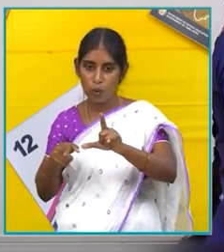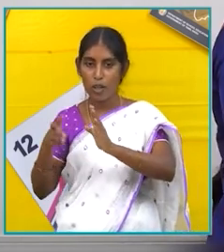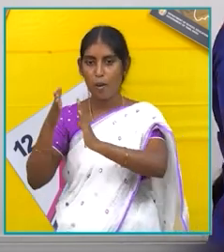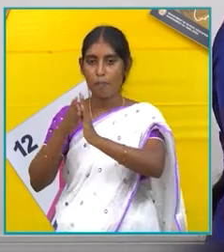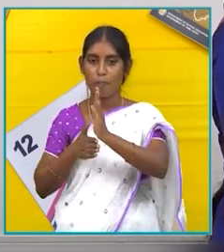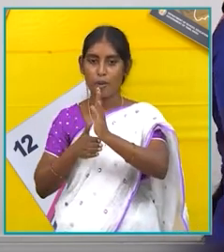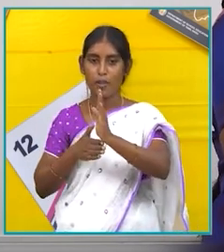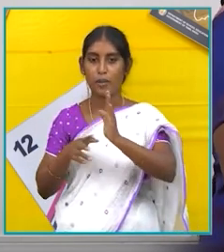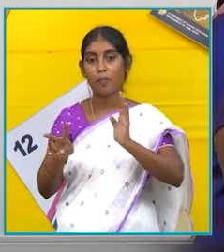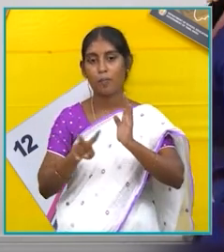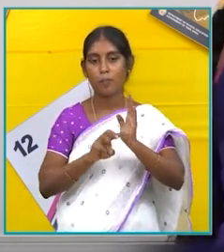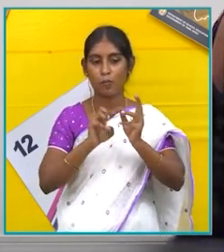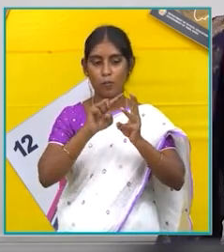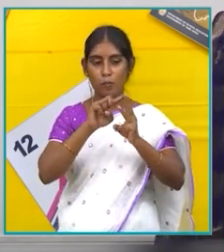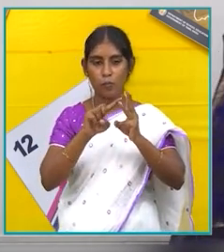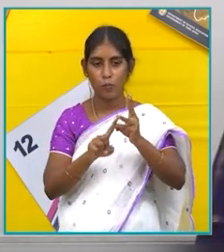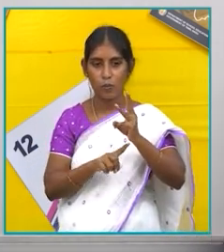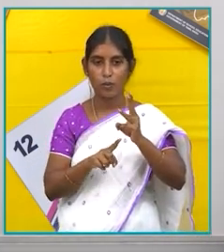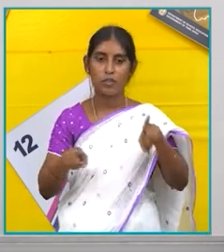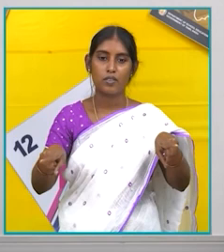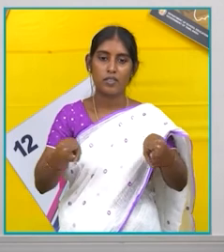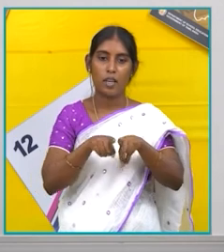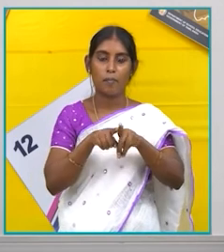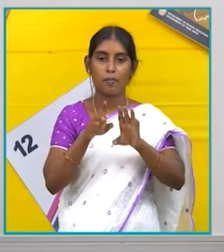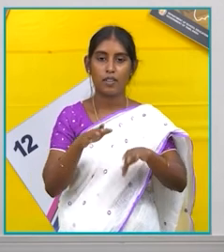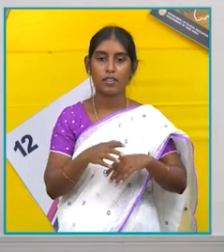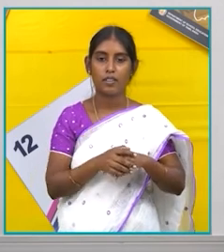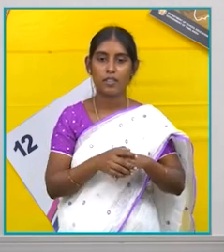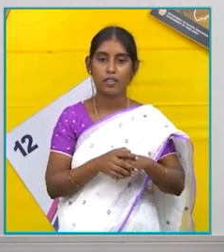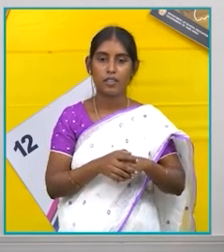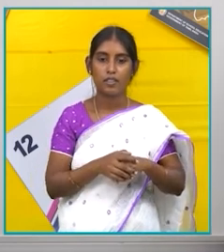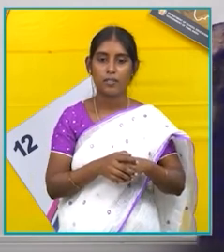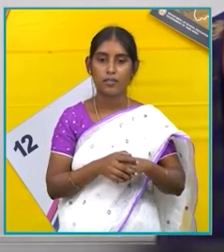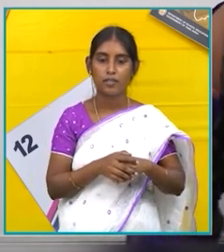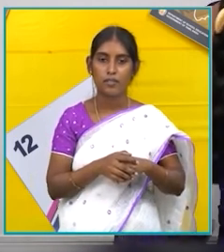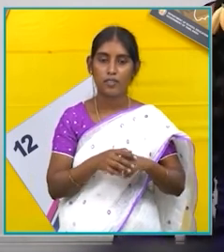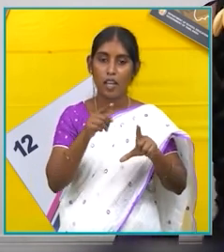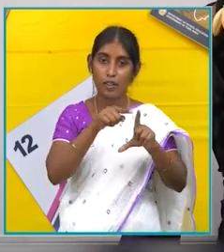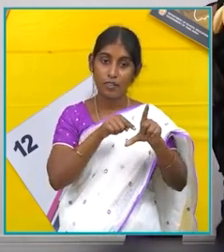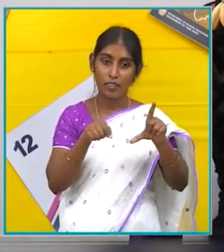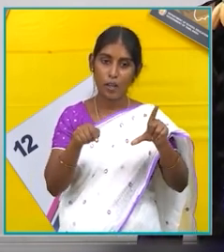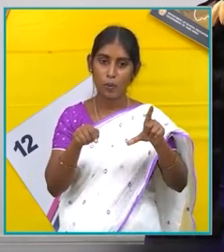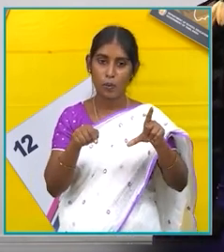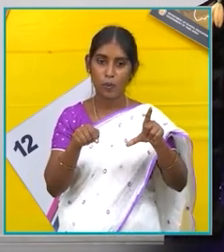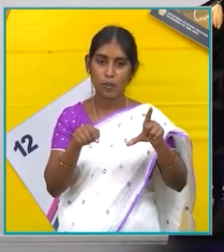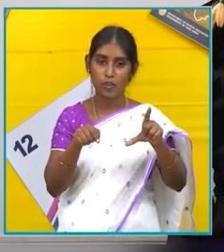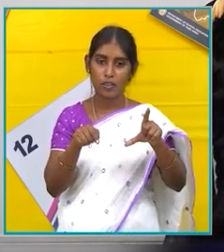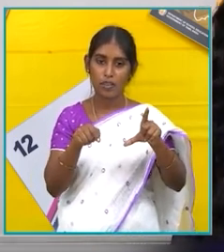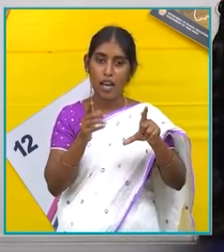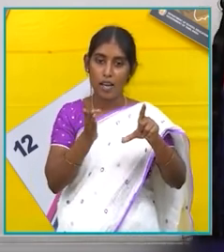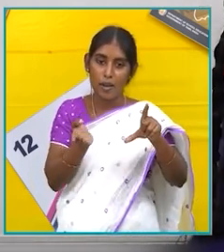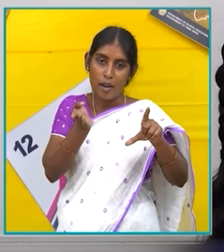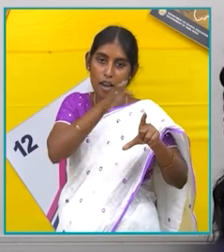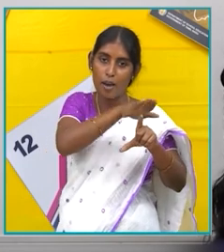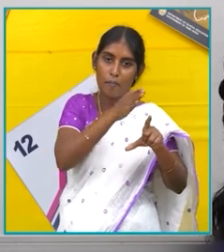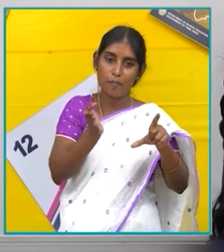செங்கோணம் இருக்கிறதுனால நம்ம என்ன விதி யூஸ் பண்ணுவோம், செங்கோணம். அடுத்தது இது என்ன செங்கோணத்துக்கு இது இந்த பக்கத்தை என்னன்னு